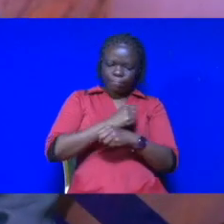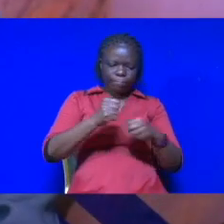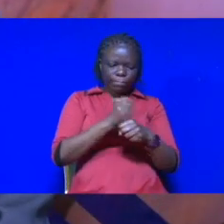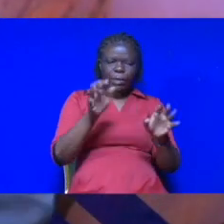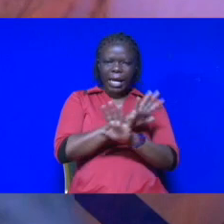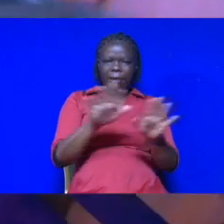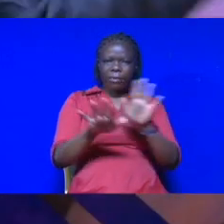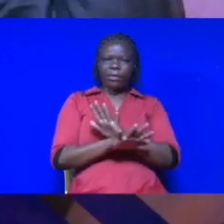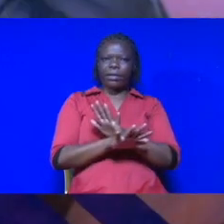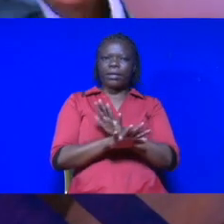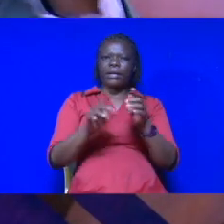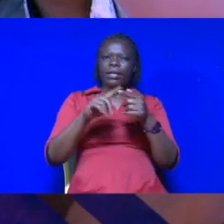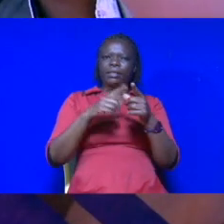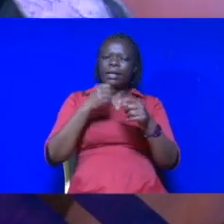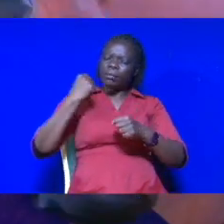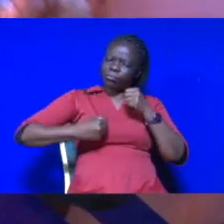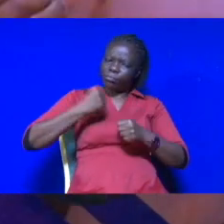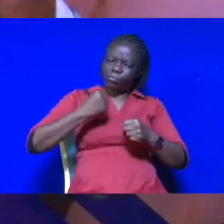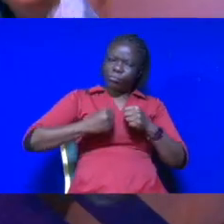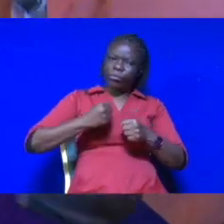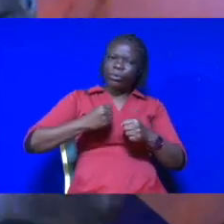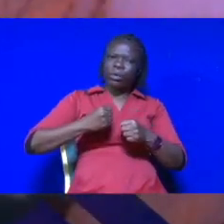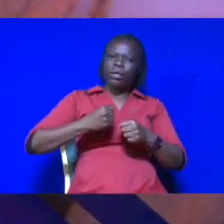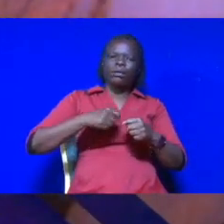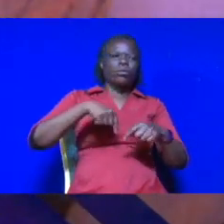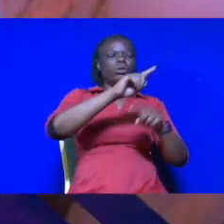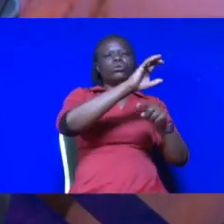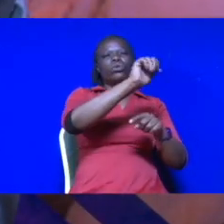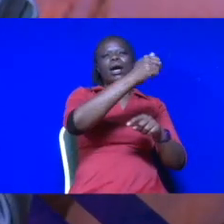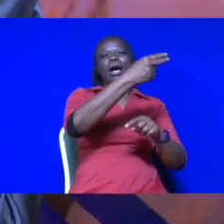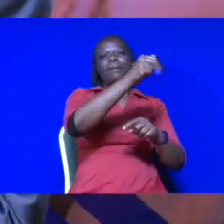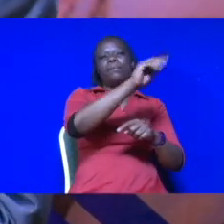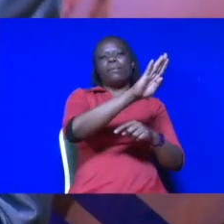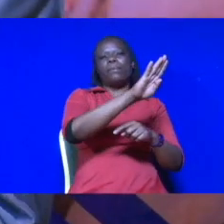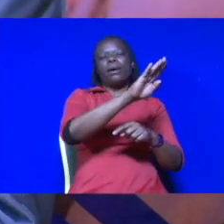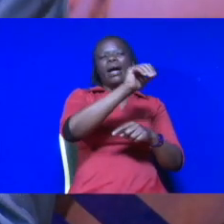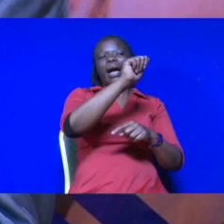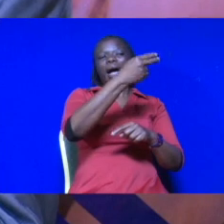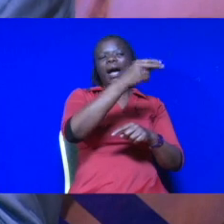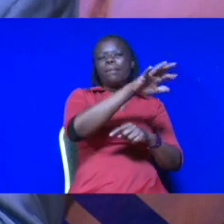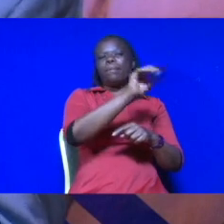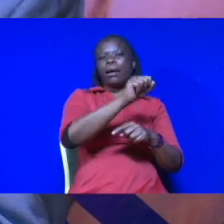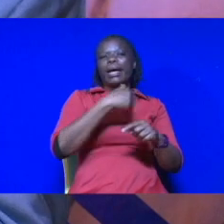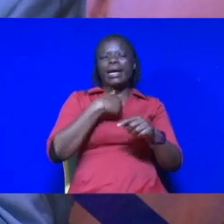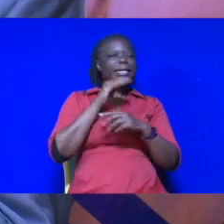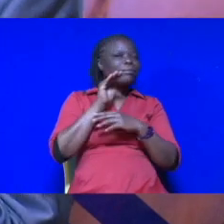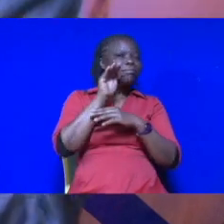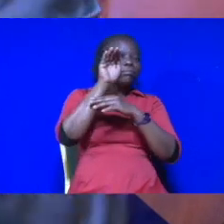kitu. Akapiga mbio mbele ya Ahabu. Sikilizeni, Ahabu alikuwa na